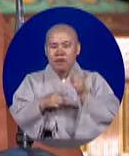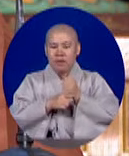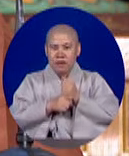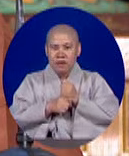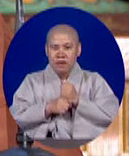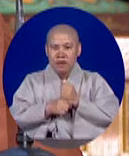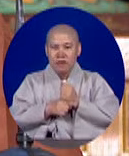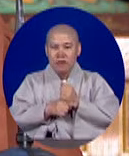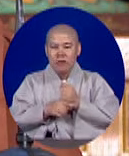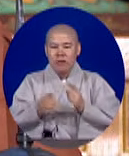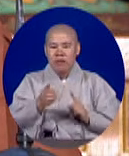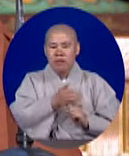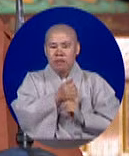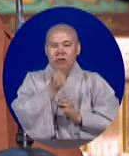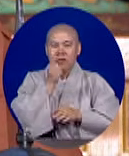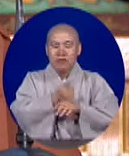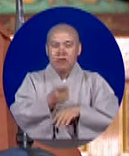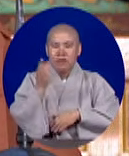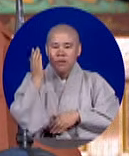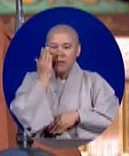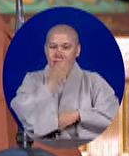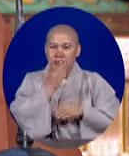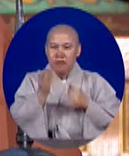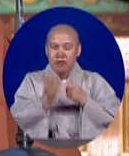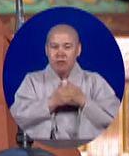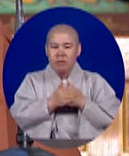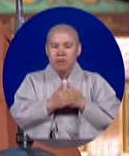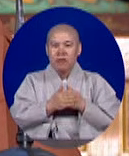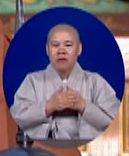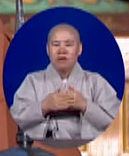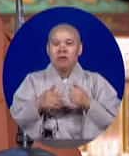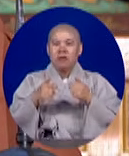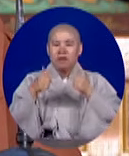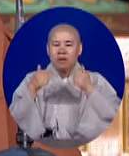또 불성은 청정해서 상주불변이라